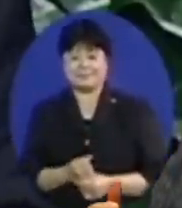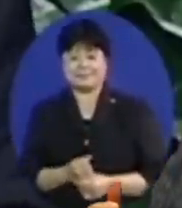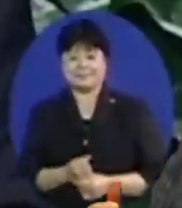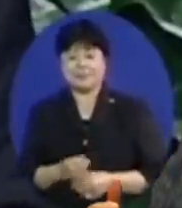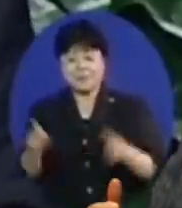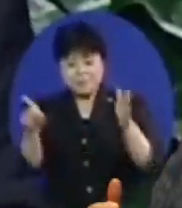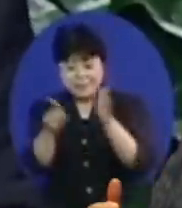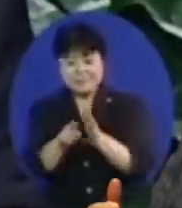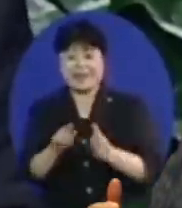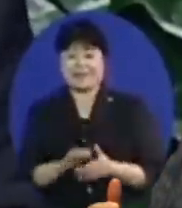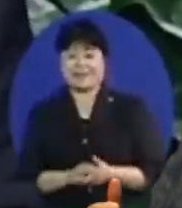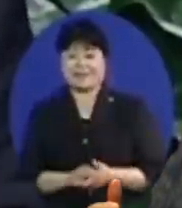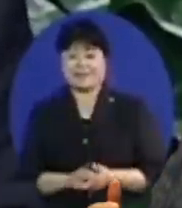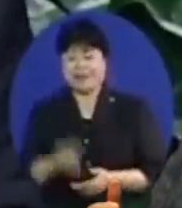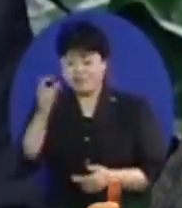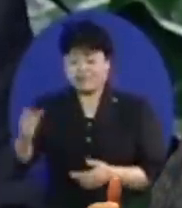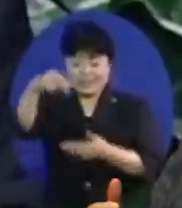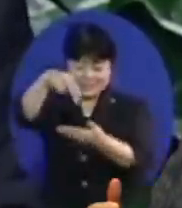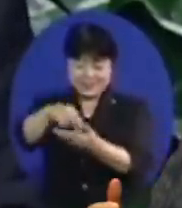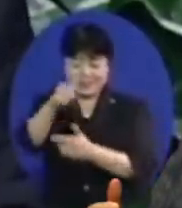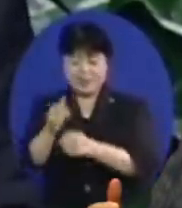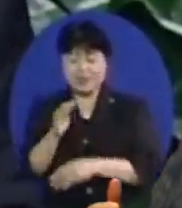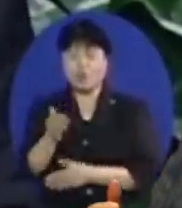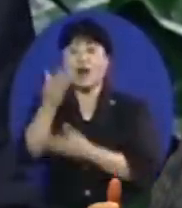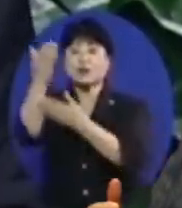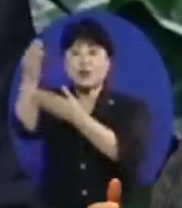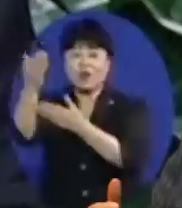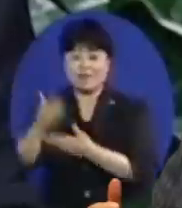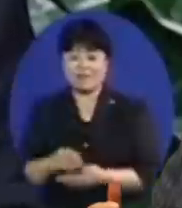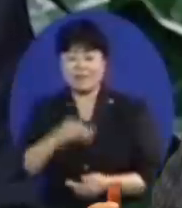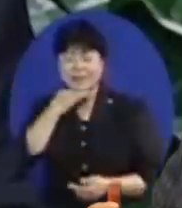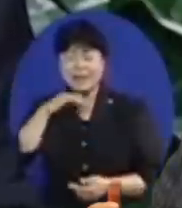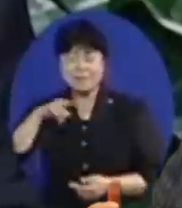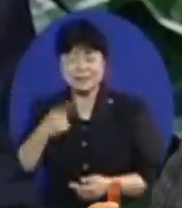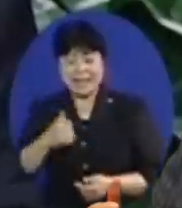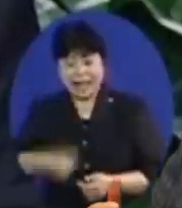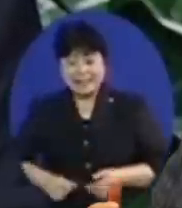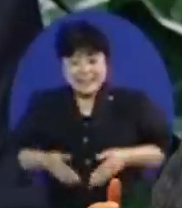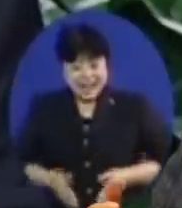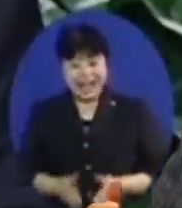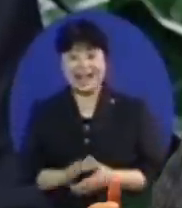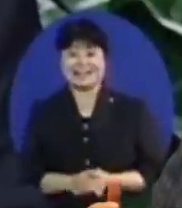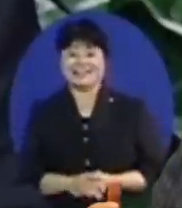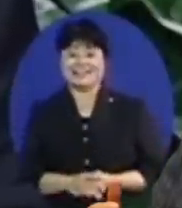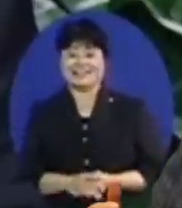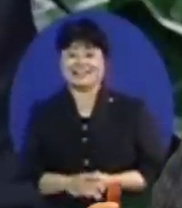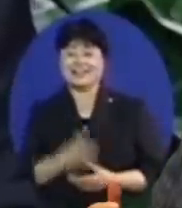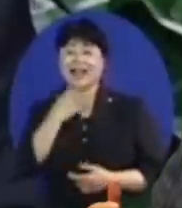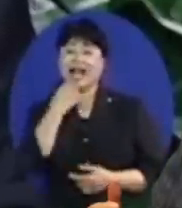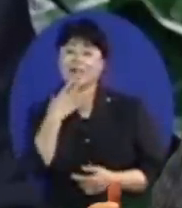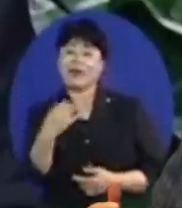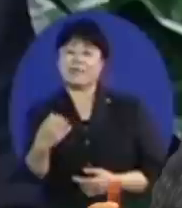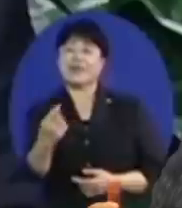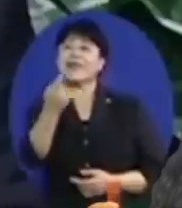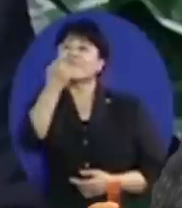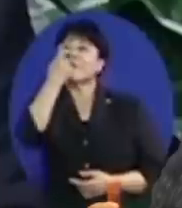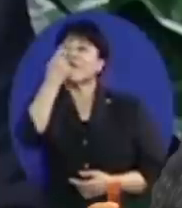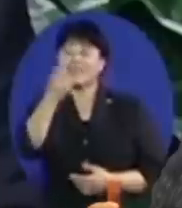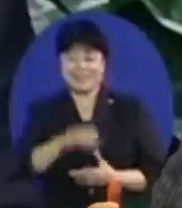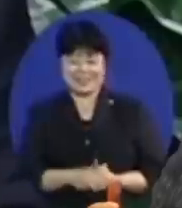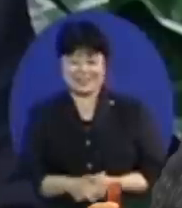그러면 믿음에 견고 있어서 하나님께 영광을 돌리니까 100세의 아들을 낳은 것입니다. 우리 아브라함에게 많이 배워야 되는